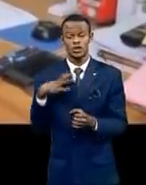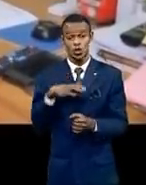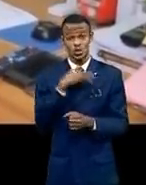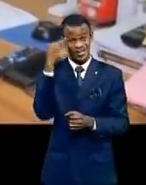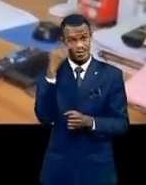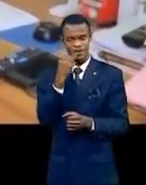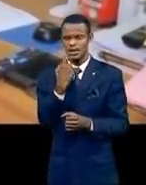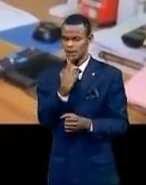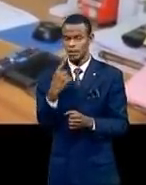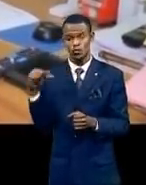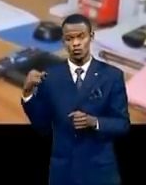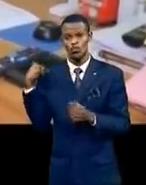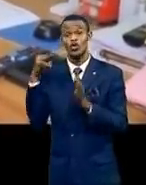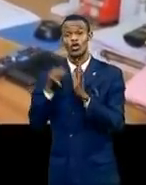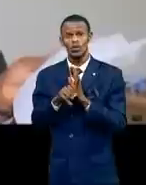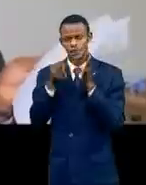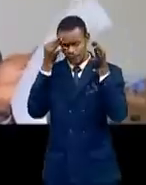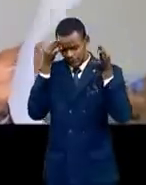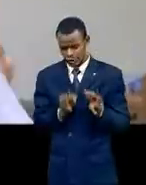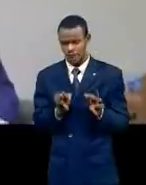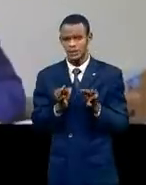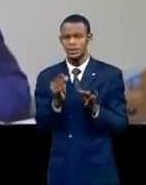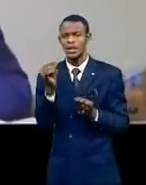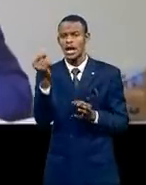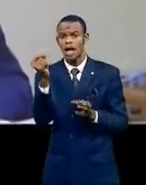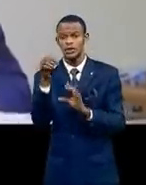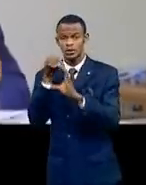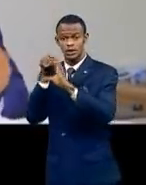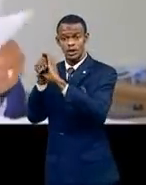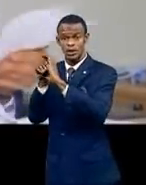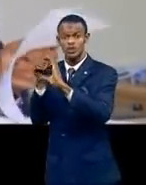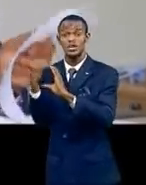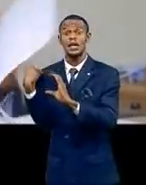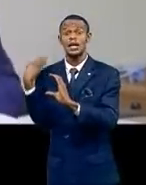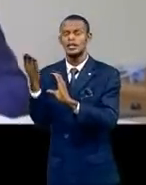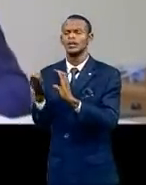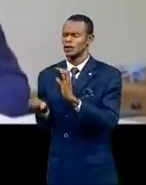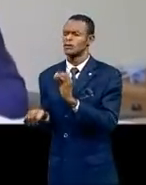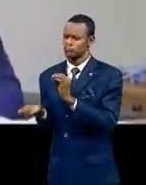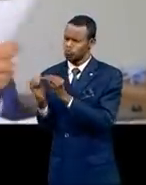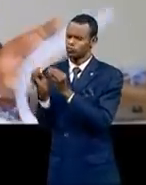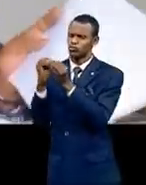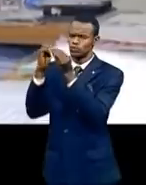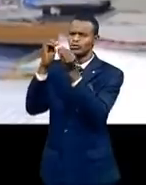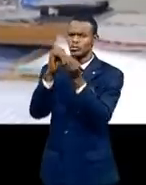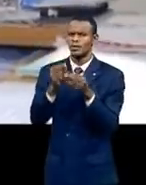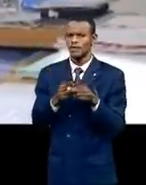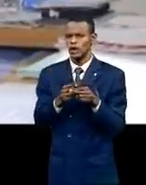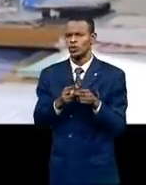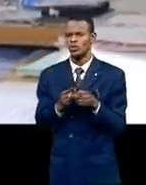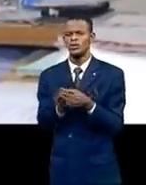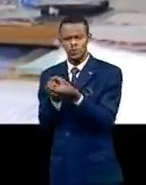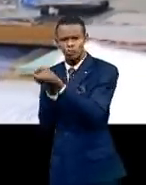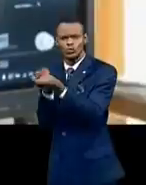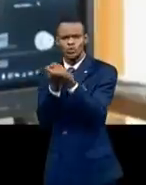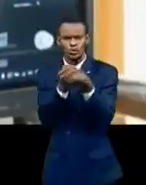cap de la mobilisation accrue des recettes publiques et de la rationalisation des dépenses de l'État qui exerce une forte pression